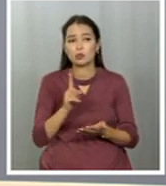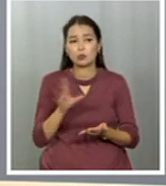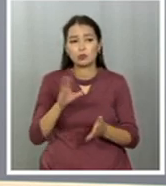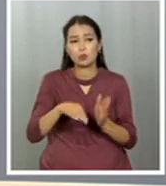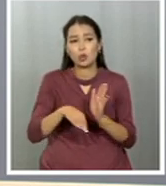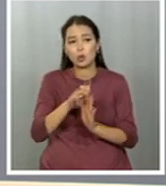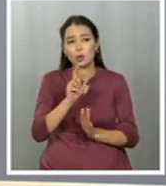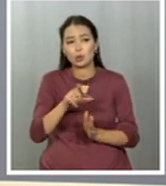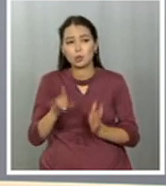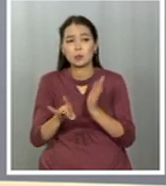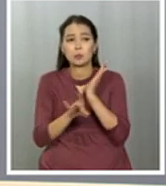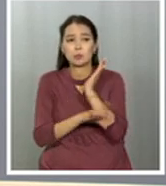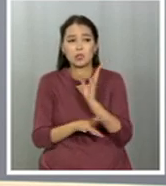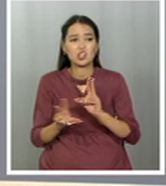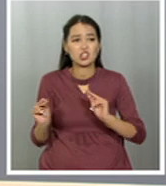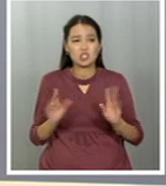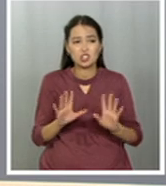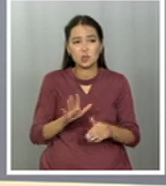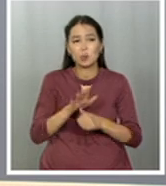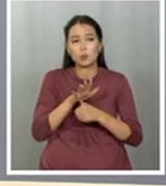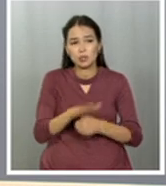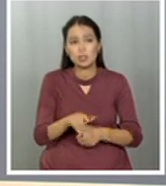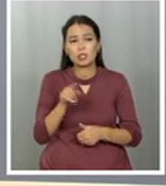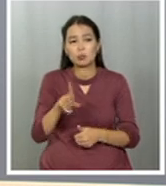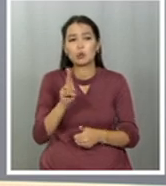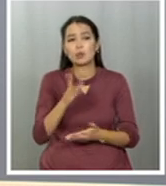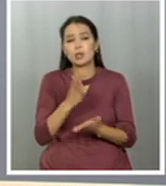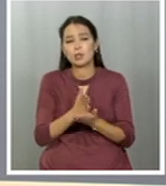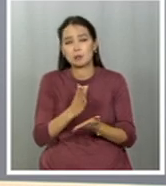несчастливы, унижены теми, кто имеет власть и силу.